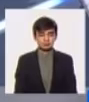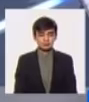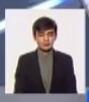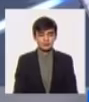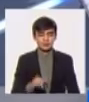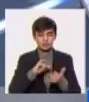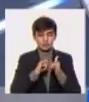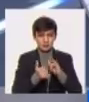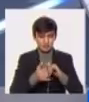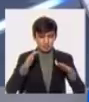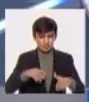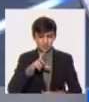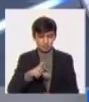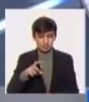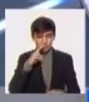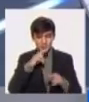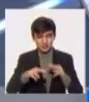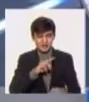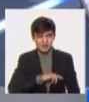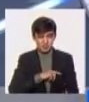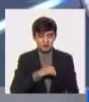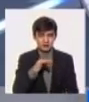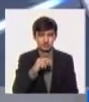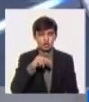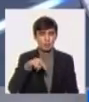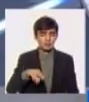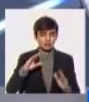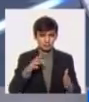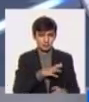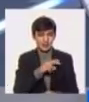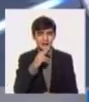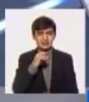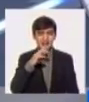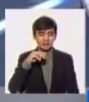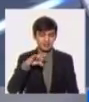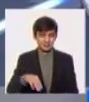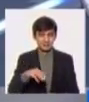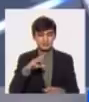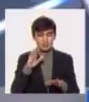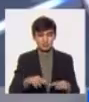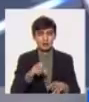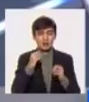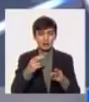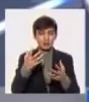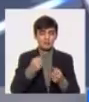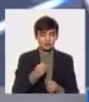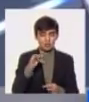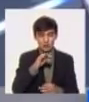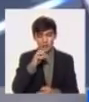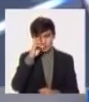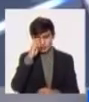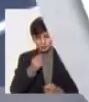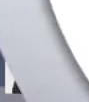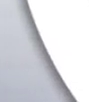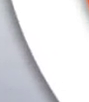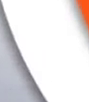В Усть-Каменогорске люди, потерявшие работу из-за режима ЧП, пришли в выплатной центр, чтобы узнать, как им получить обещанную правительством